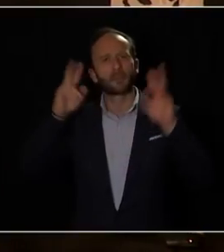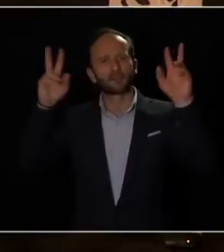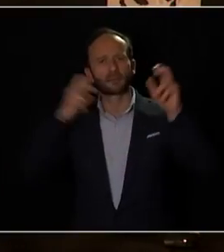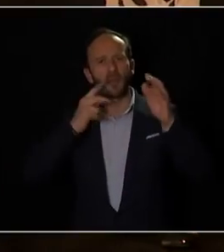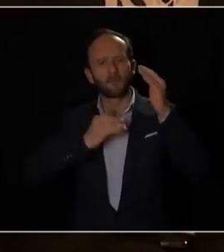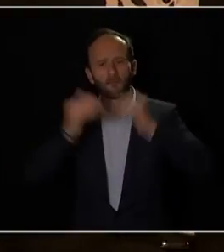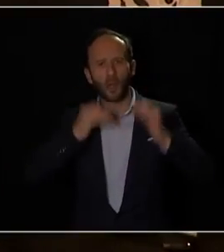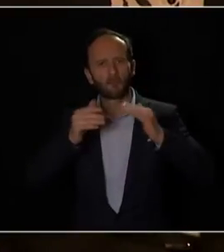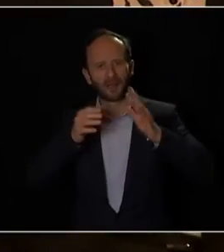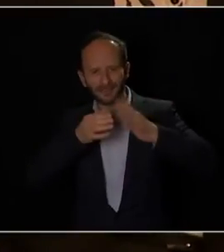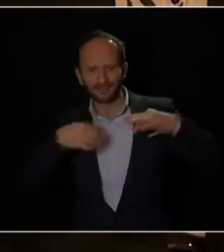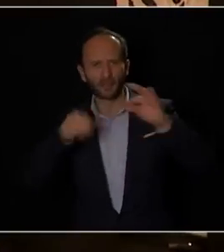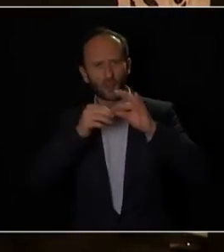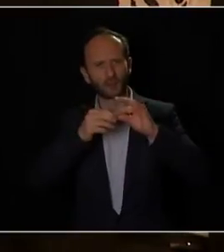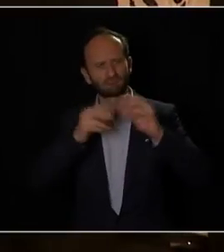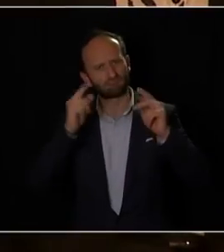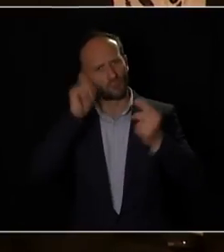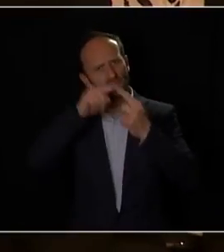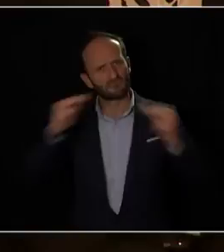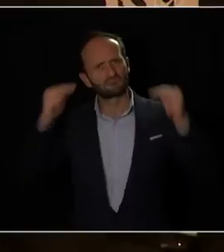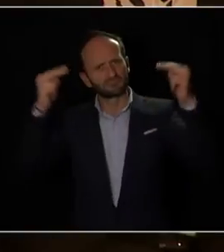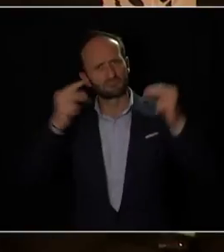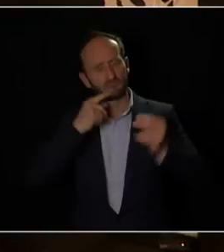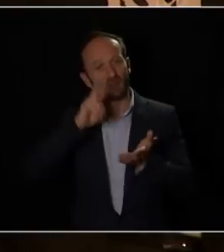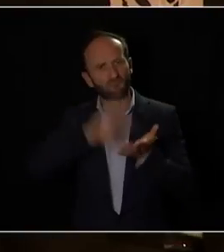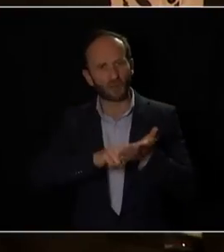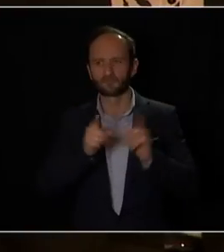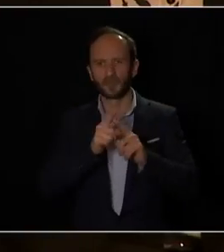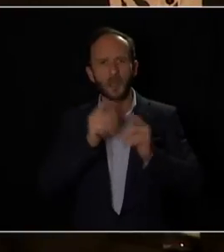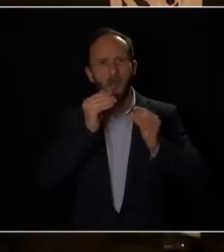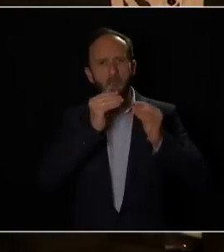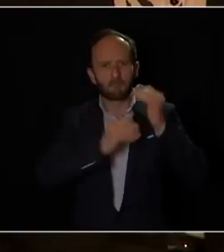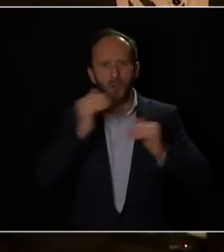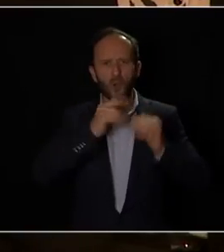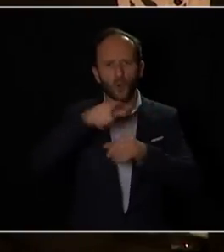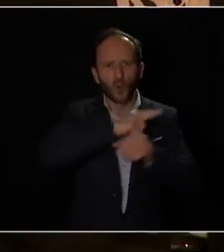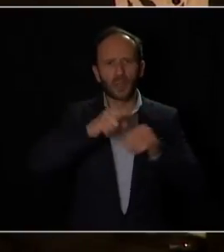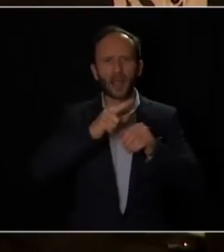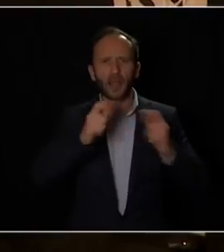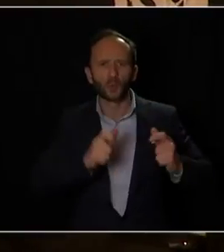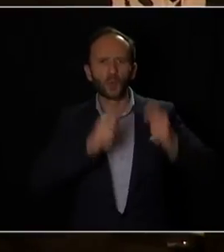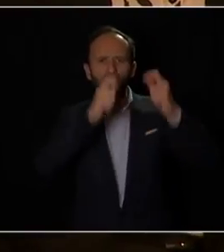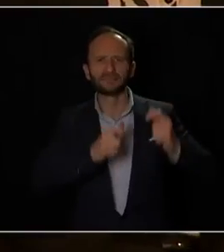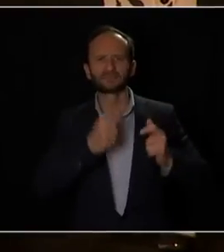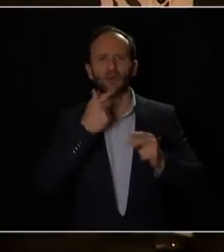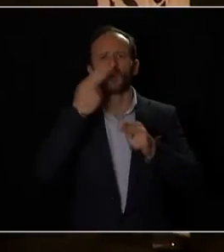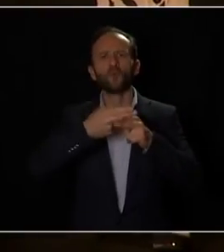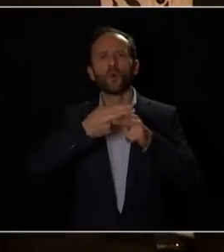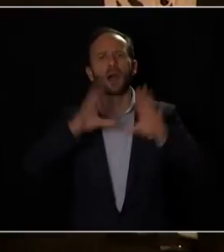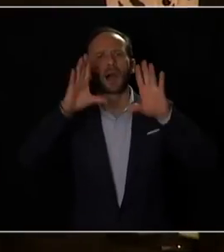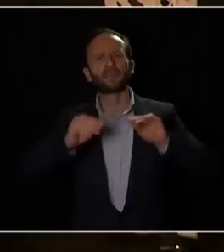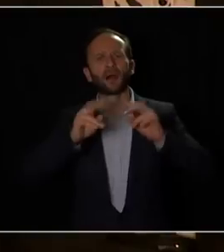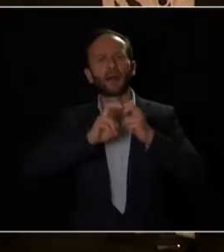temps ambitieux et réaliste. Un plan local d'urbanisme intercommunal qui s'appellera Habitat et